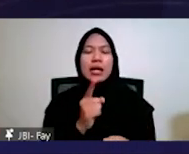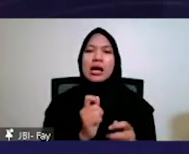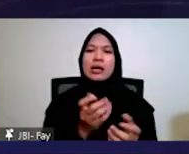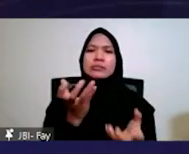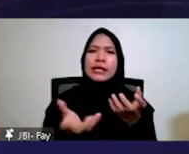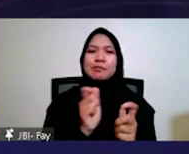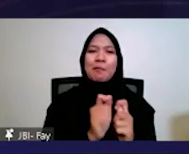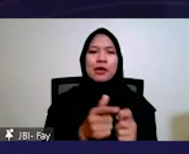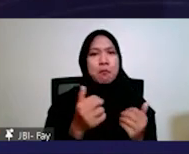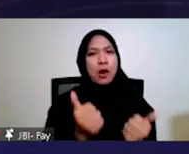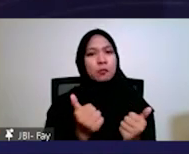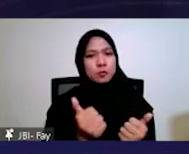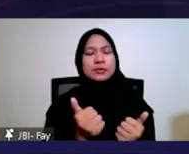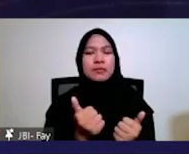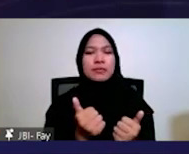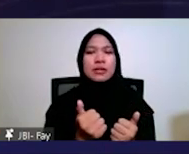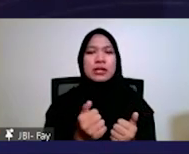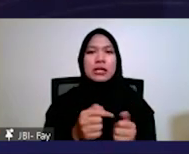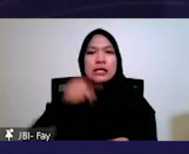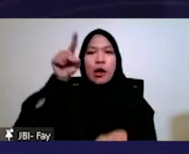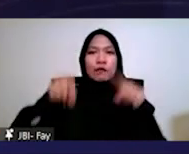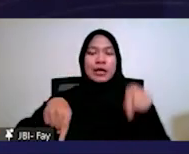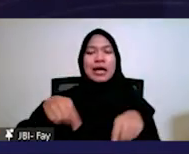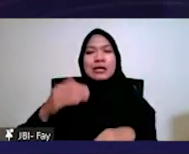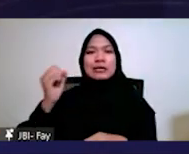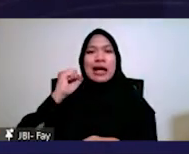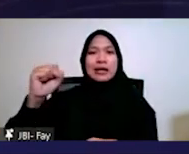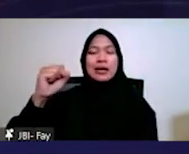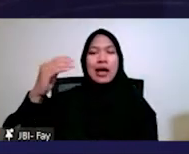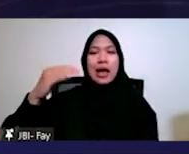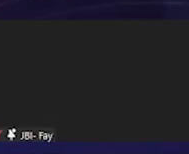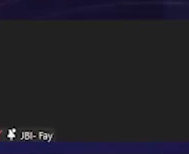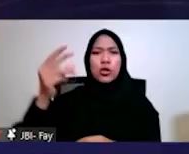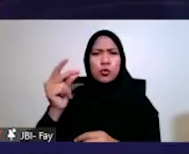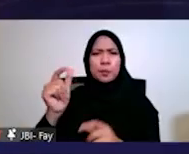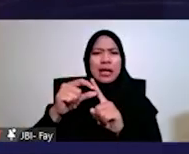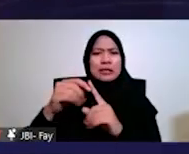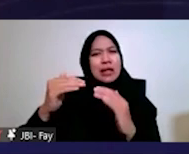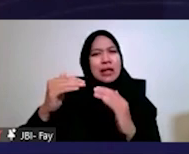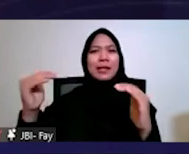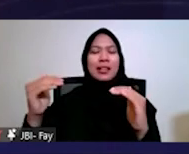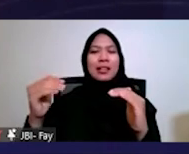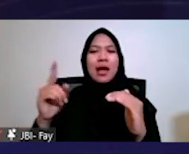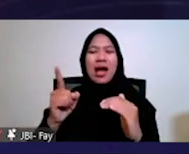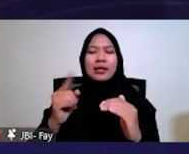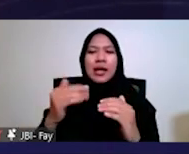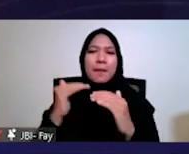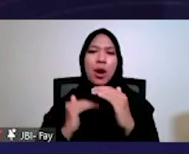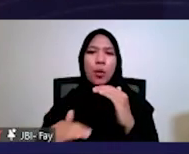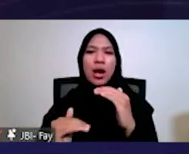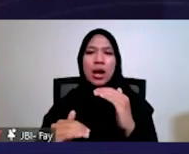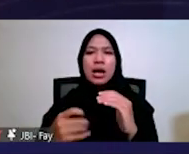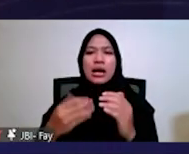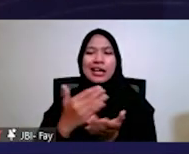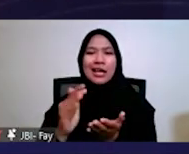jumlah bagus lega grafik kanan atas rupiahnya yang relatif stabil kemudian grafik kanan bawah kredit